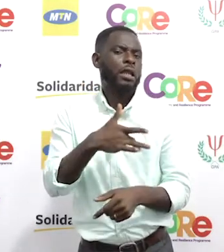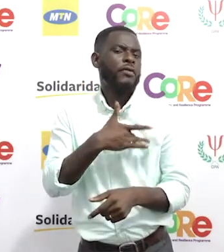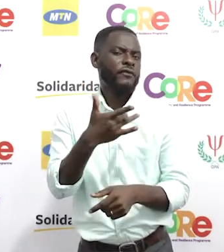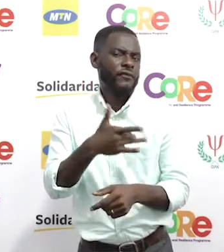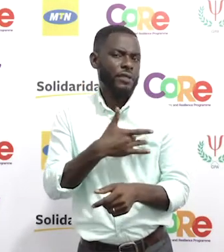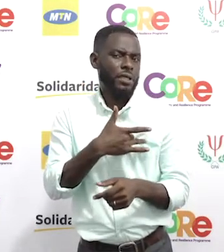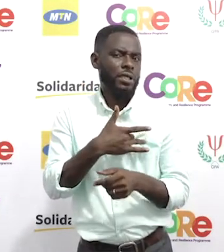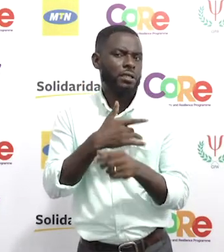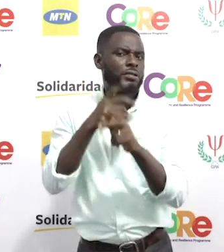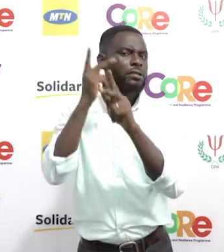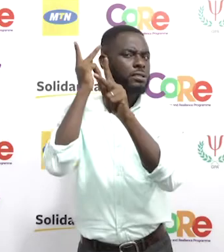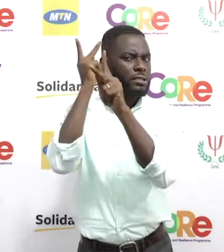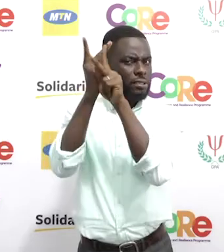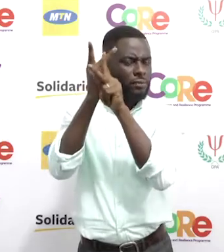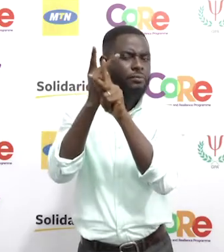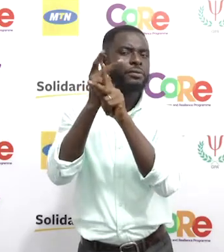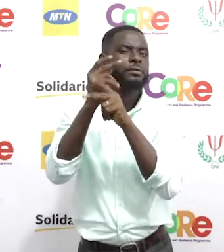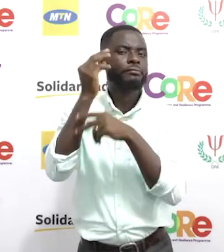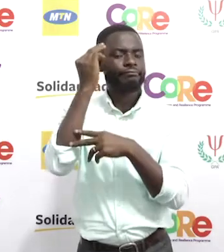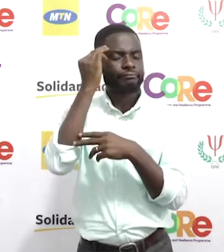ohin.